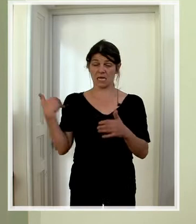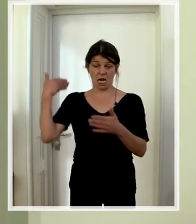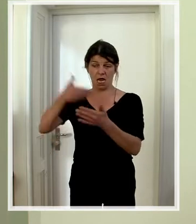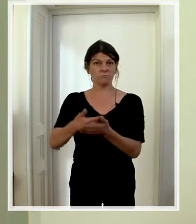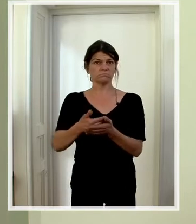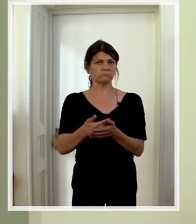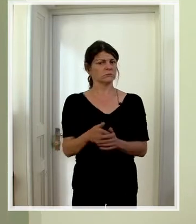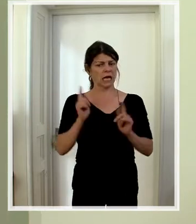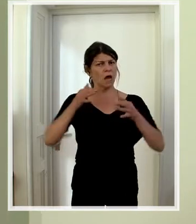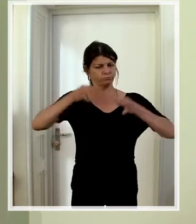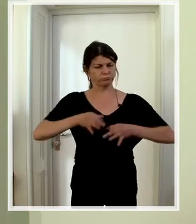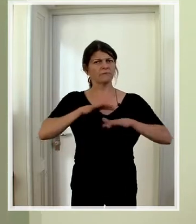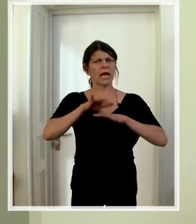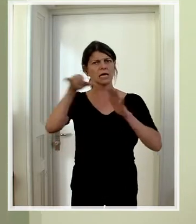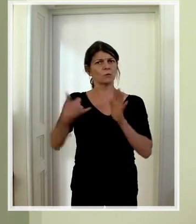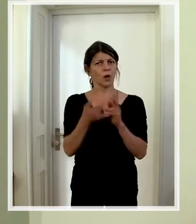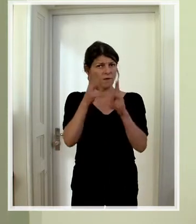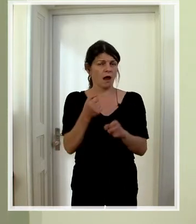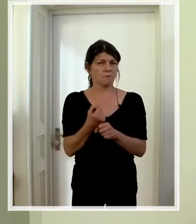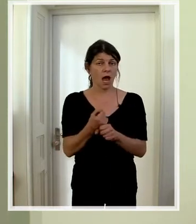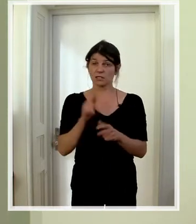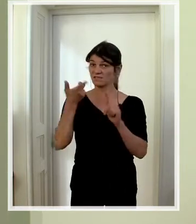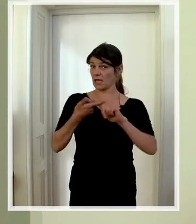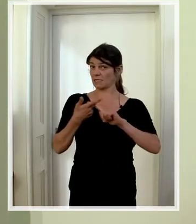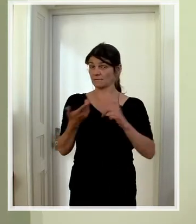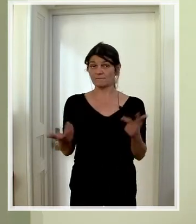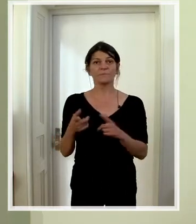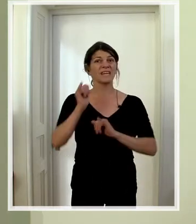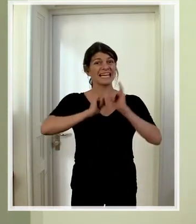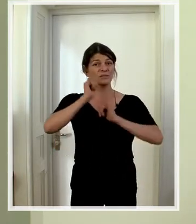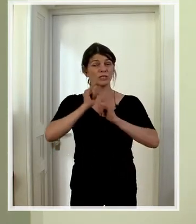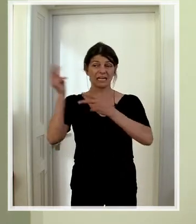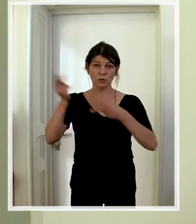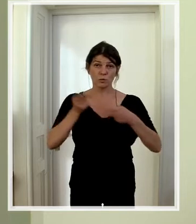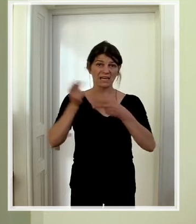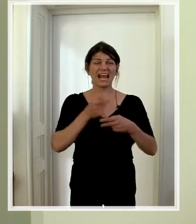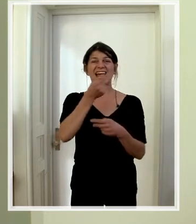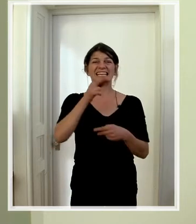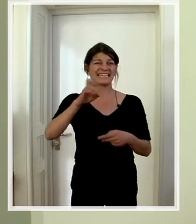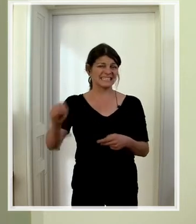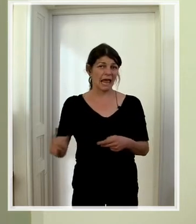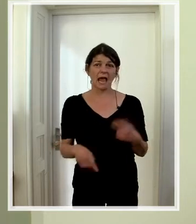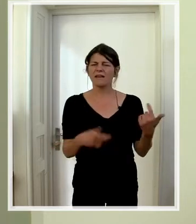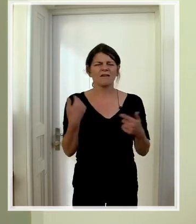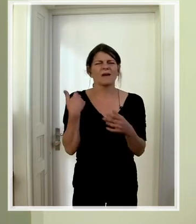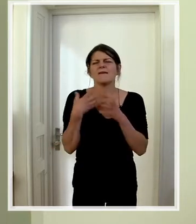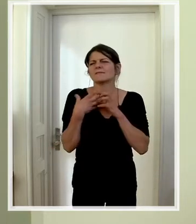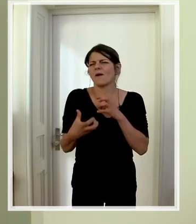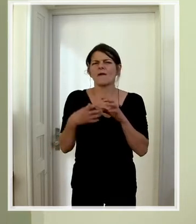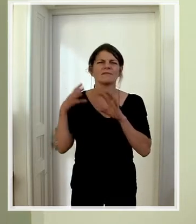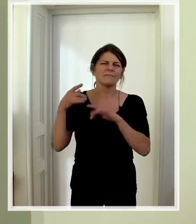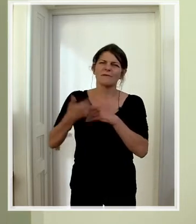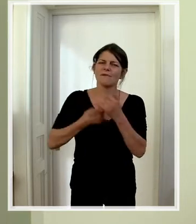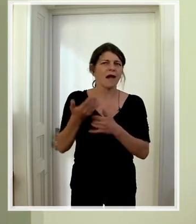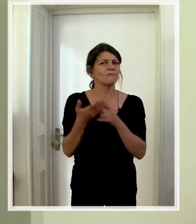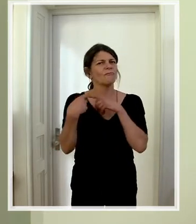wesentliches Verkehrsprojekt mehr realisieren können. Zweitens der Industriezubringer Tresa. Dort hat man jahrzehntelang jetzt darüber geredet.